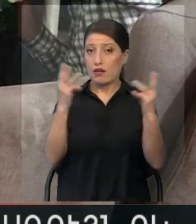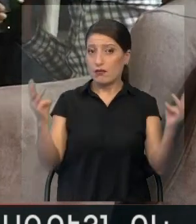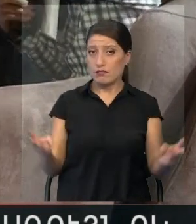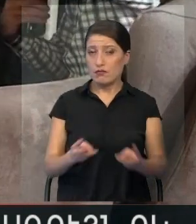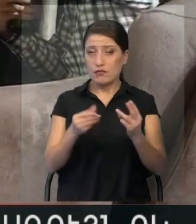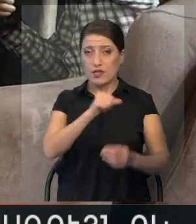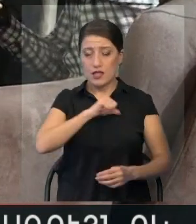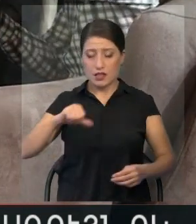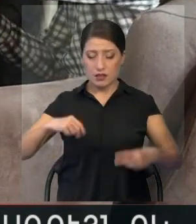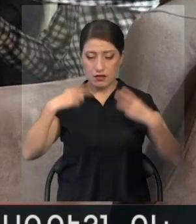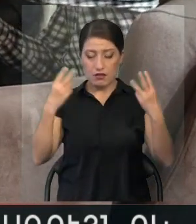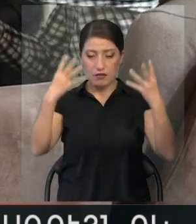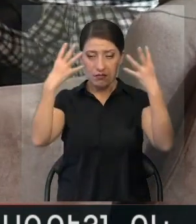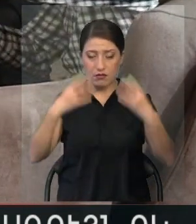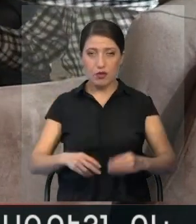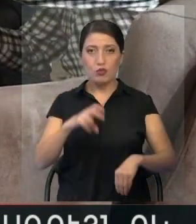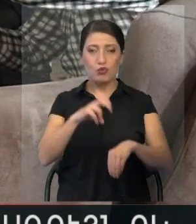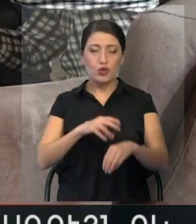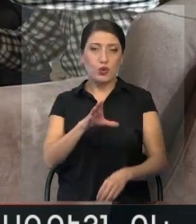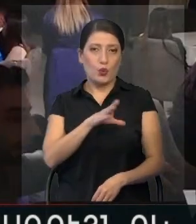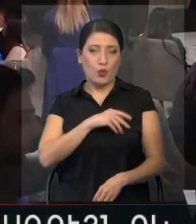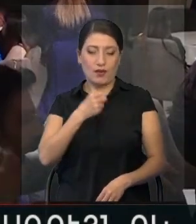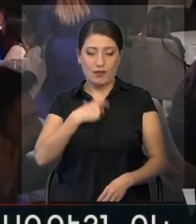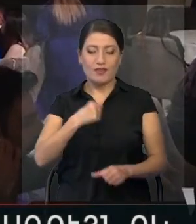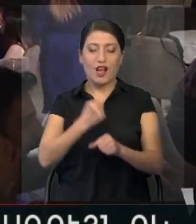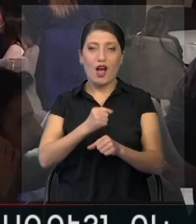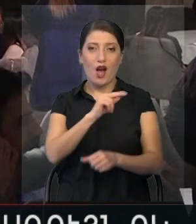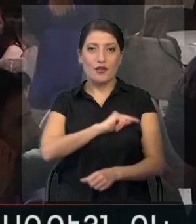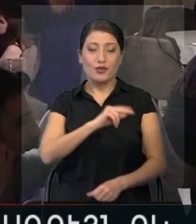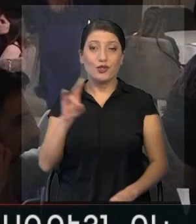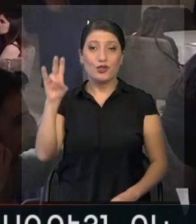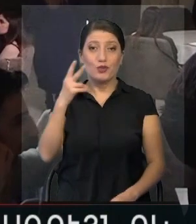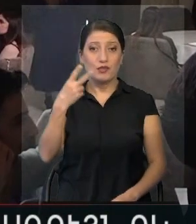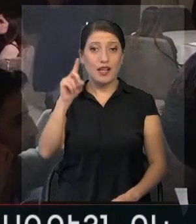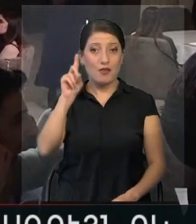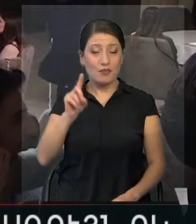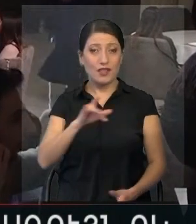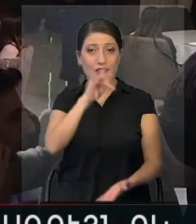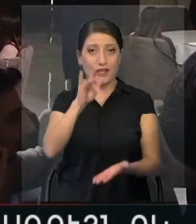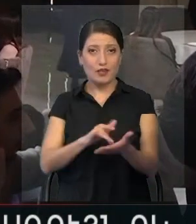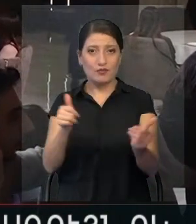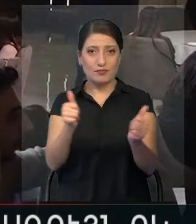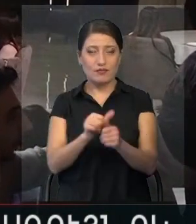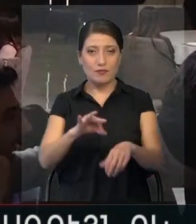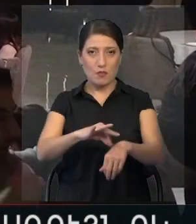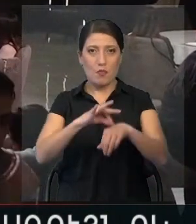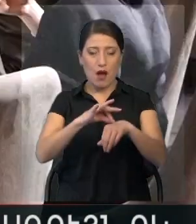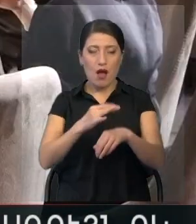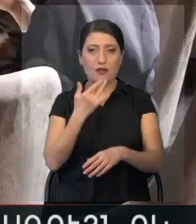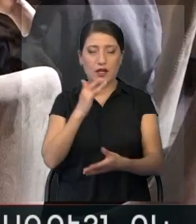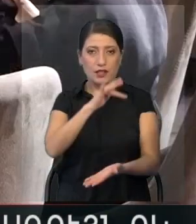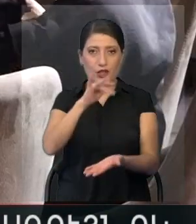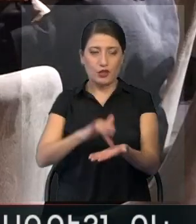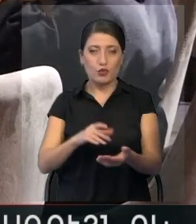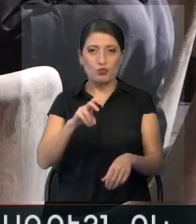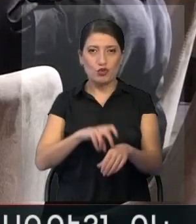անգամ ինքնահրկիզման դեպքեր։ Բժիշկները գոհ են իրենց կատարած աշխատանքից։ Նոյեմբերի 21-ին կենտրոնը միացվեց մաշկաբանության ազգային կենտրոնին,